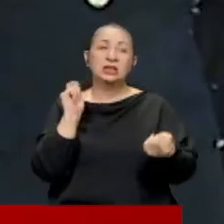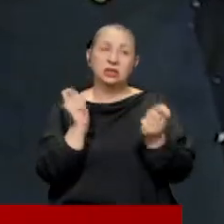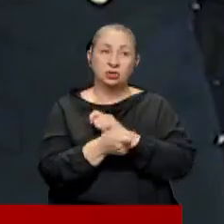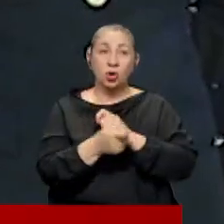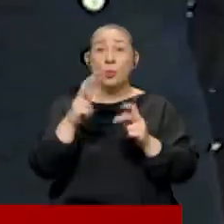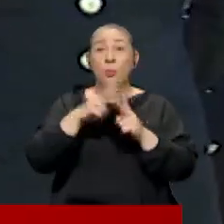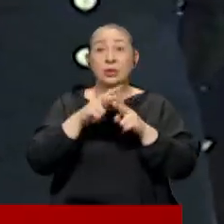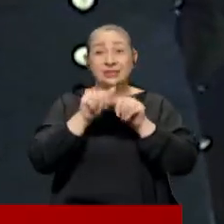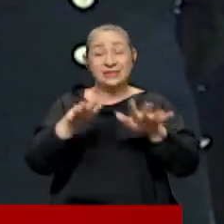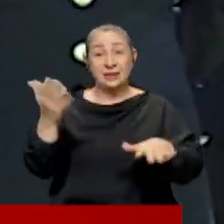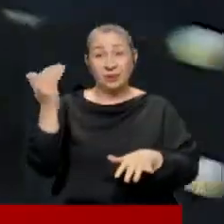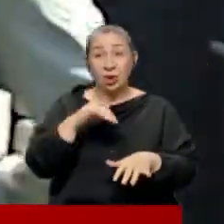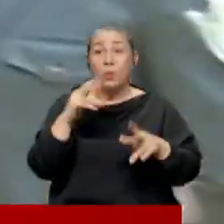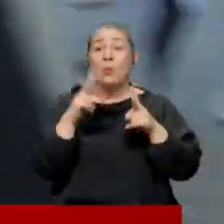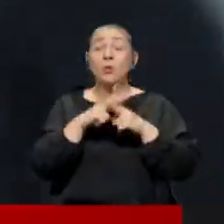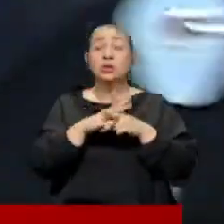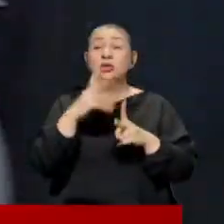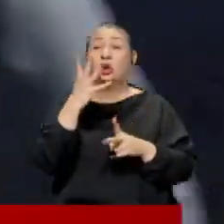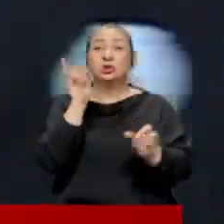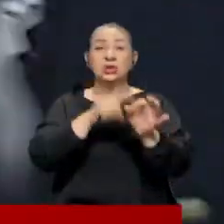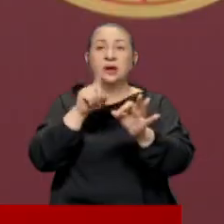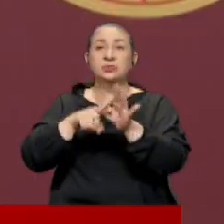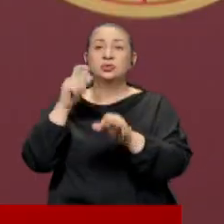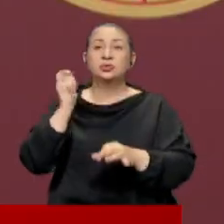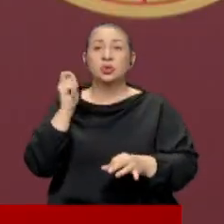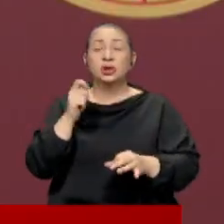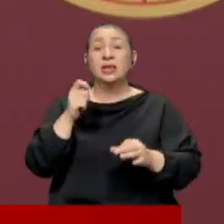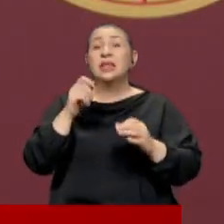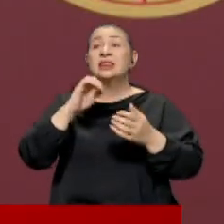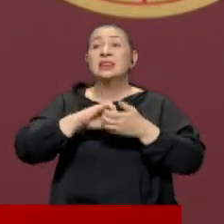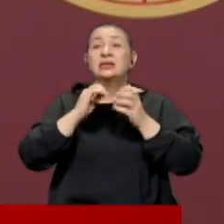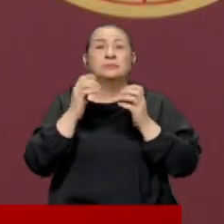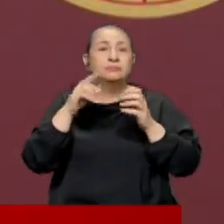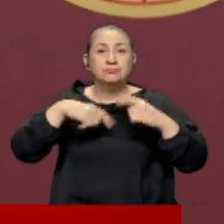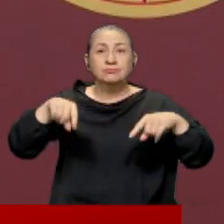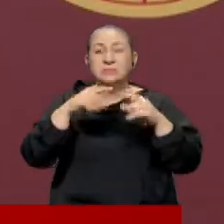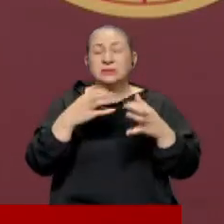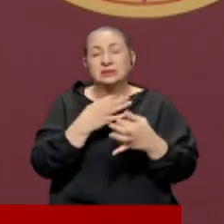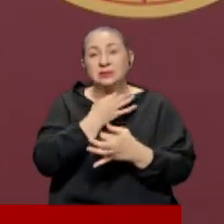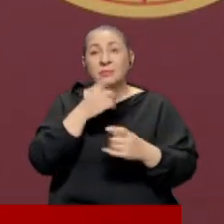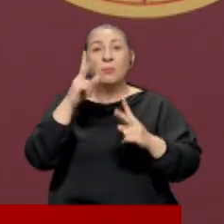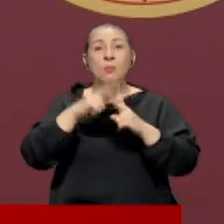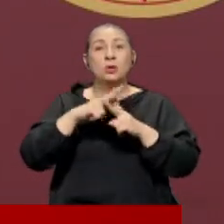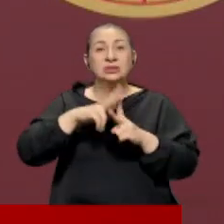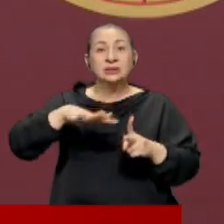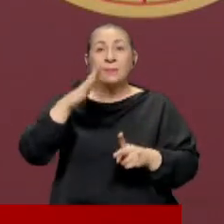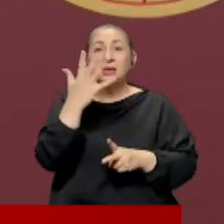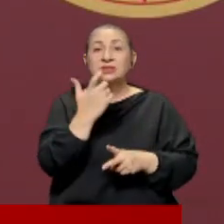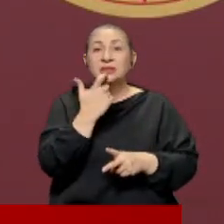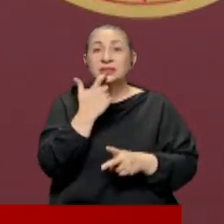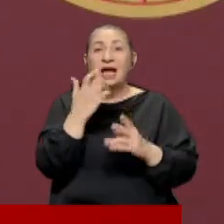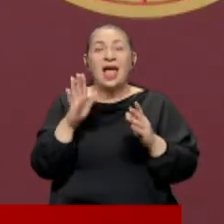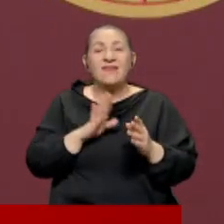değişiyor polis sistemi getiriliyor polislere dört kez tarihi zorunluluğu teşkilat Buzlar ip bir polis memuru uzun Beş